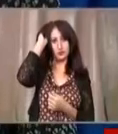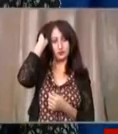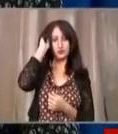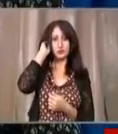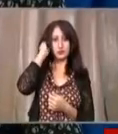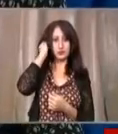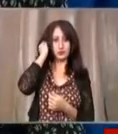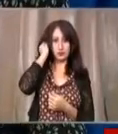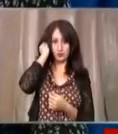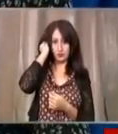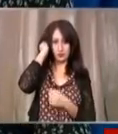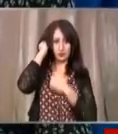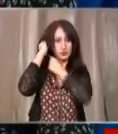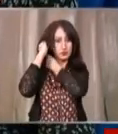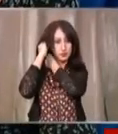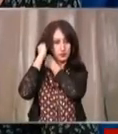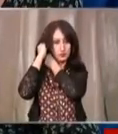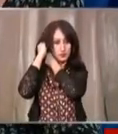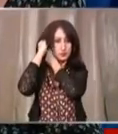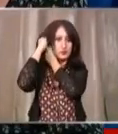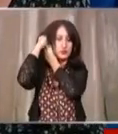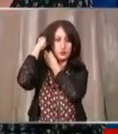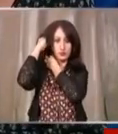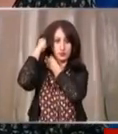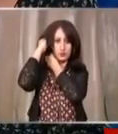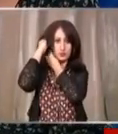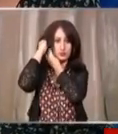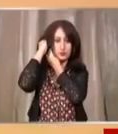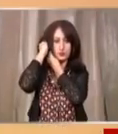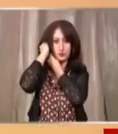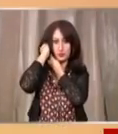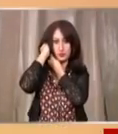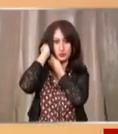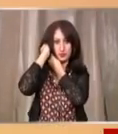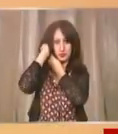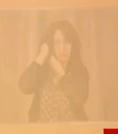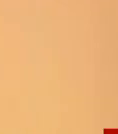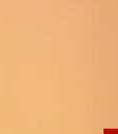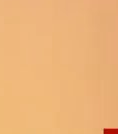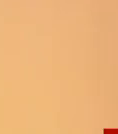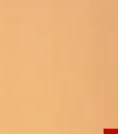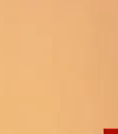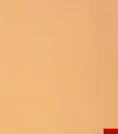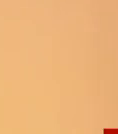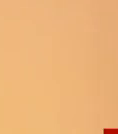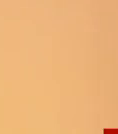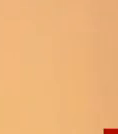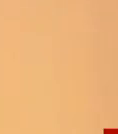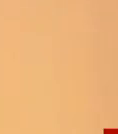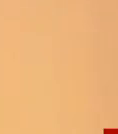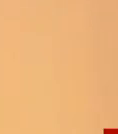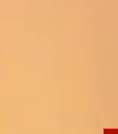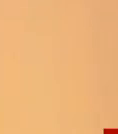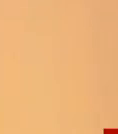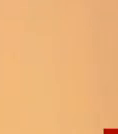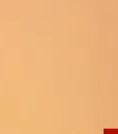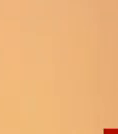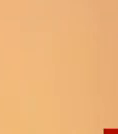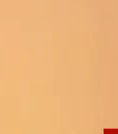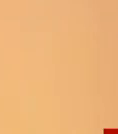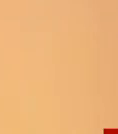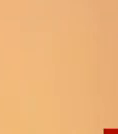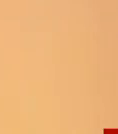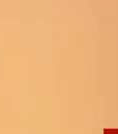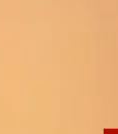اللي احنا كلنا اقسمنا على حمايته كنواب في البرلمان وكقيادات، ان احنا كلنا